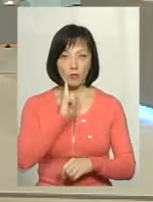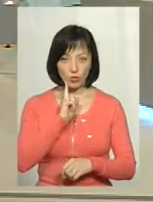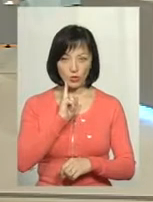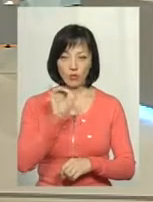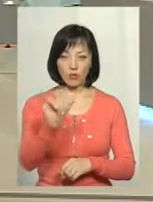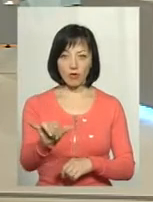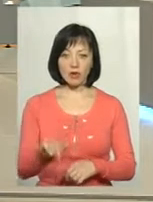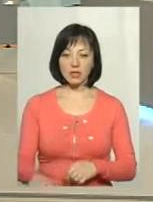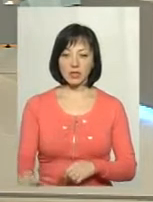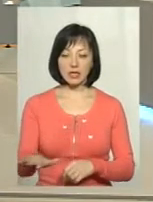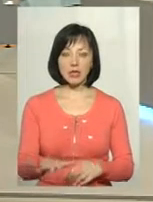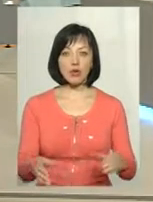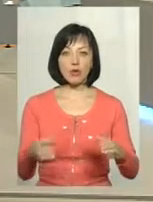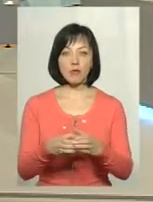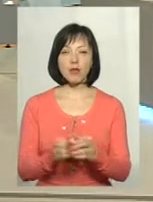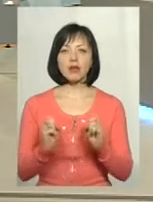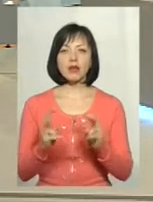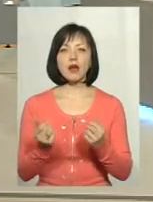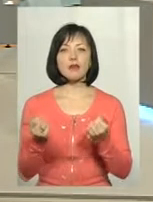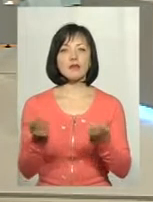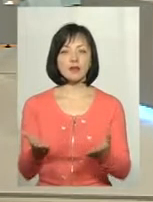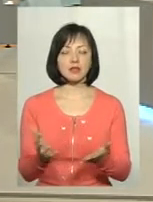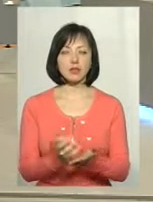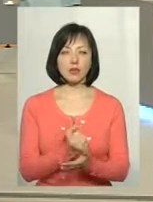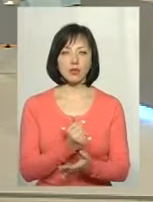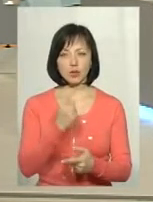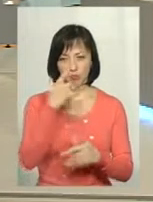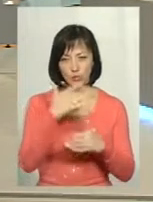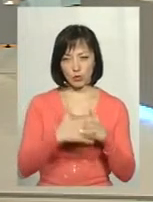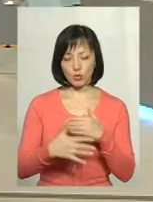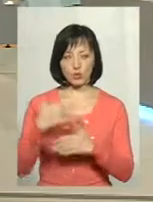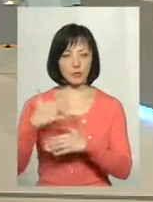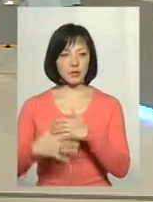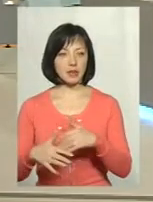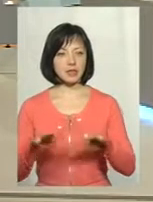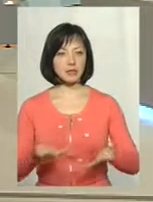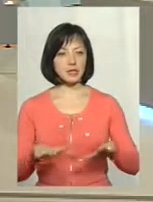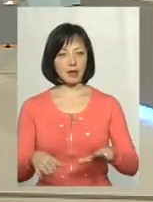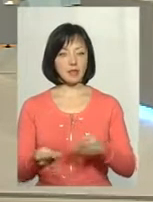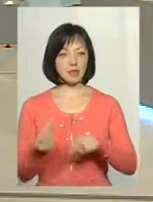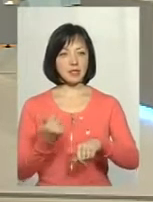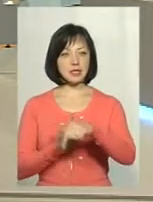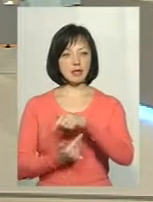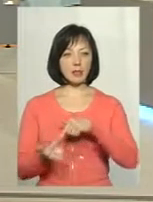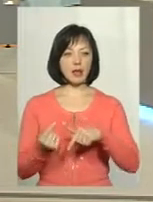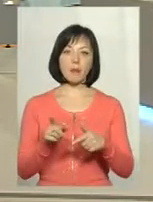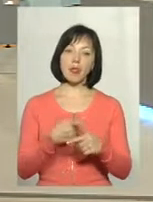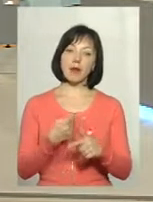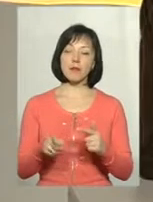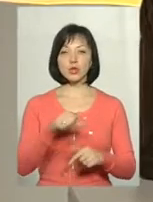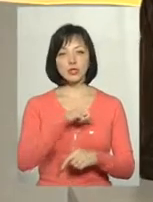в вашій тергромаді. Як ви знаходите порозуміння з місцевими підприємцями або ж